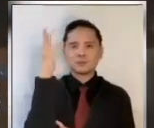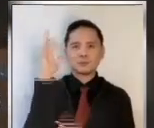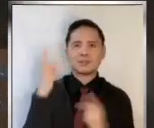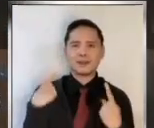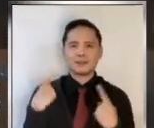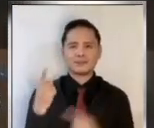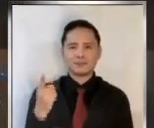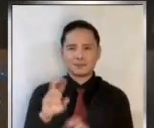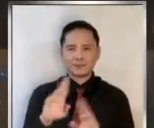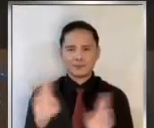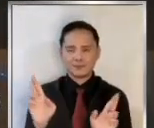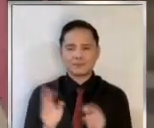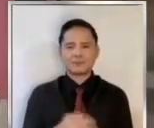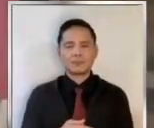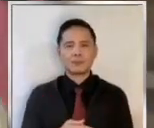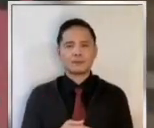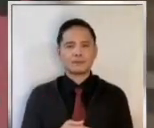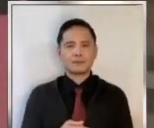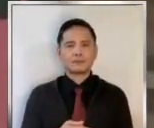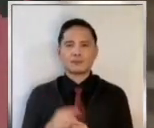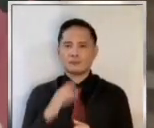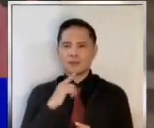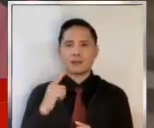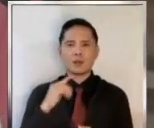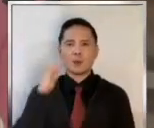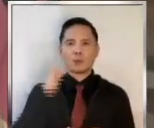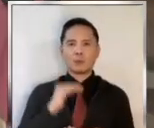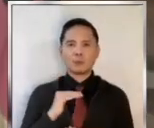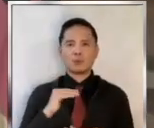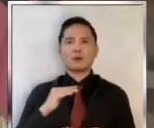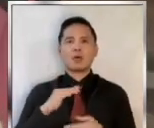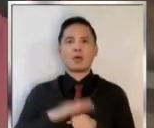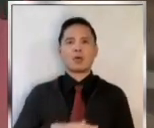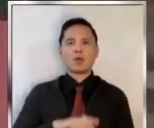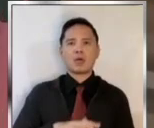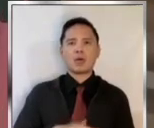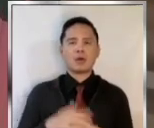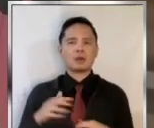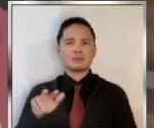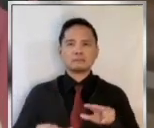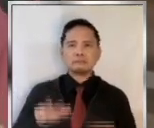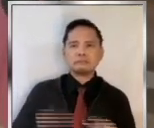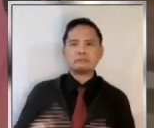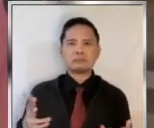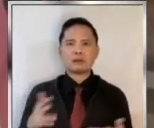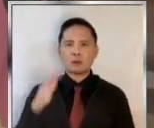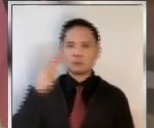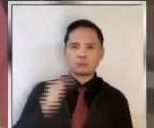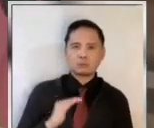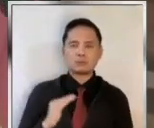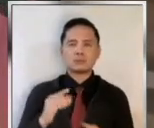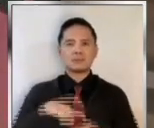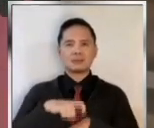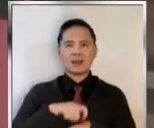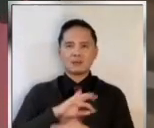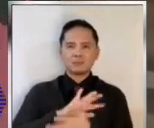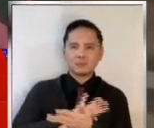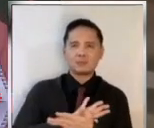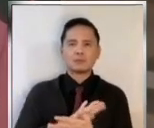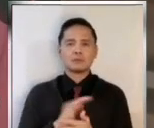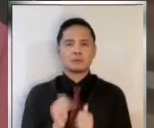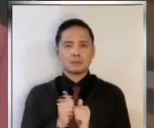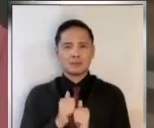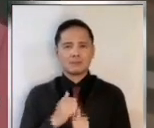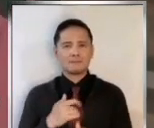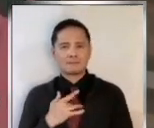mapaglabanan po yung anxiety, sa kabila po ng nangyayari ngayong pandemic, ay maranasan po at patuloy